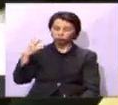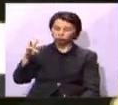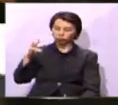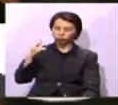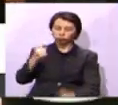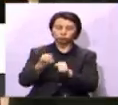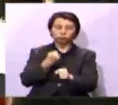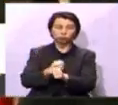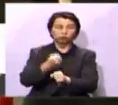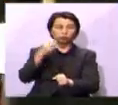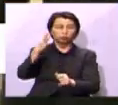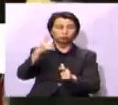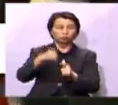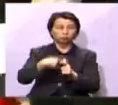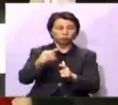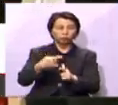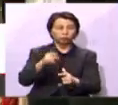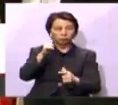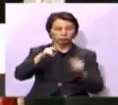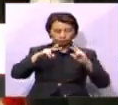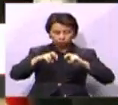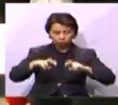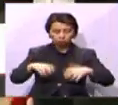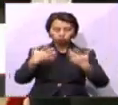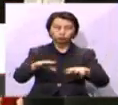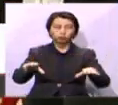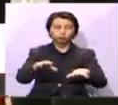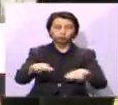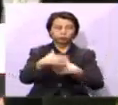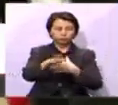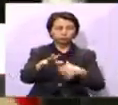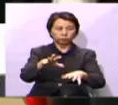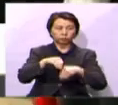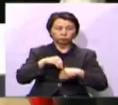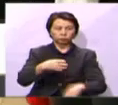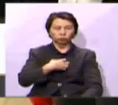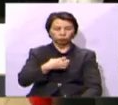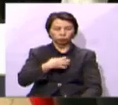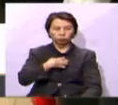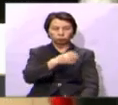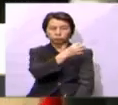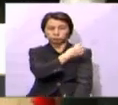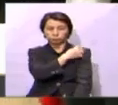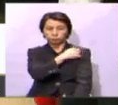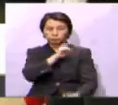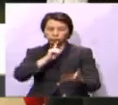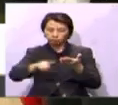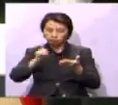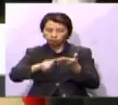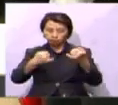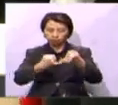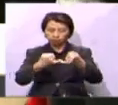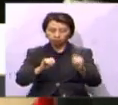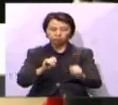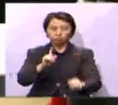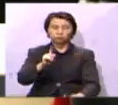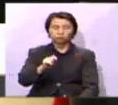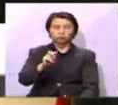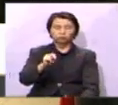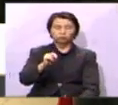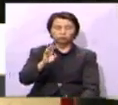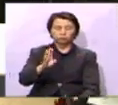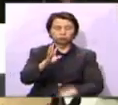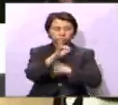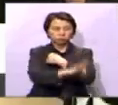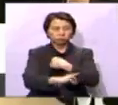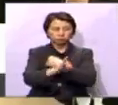tahun 4 bulan. Satu siasatan telah dijalankan sejurus menerima aduan daripada pegawai pemeriksa Jabatan Tenaga Kerja